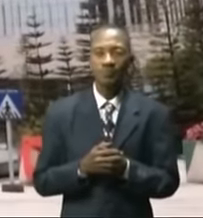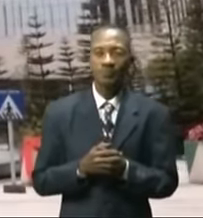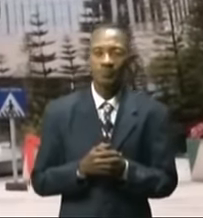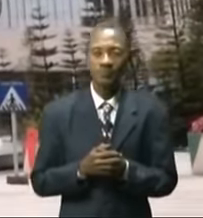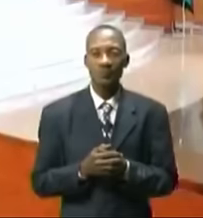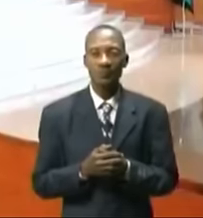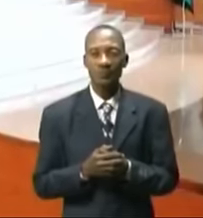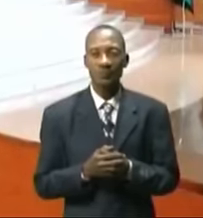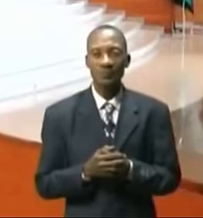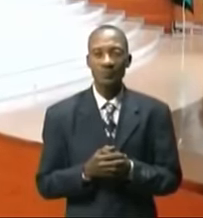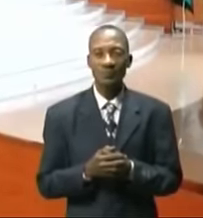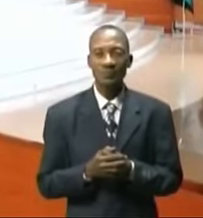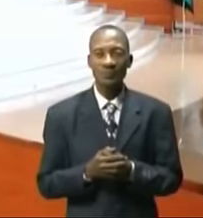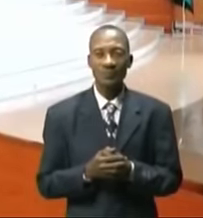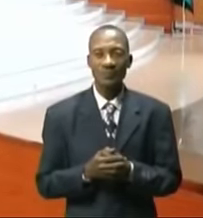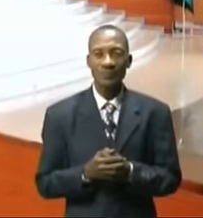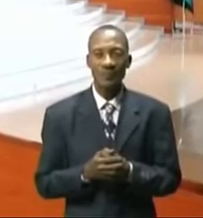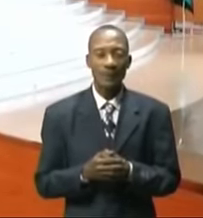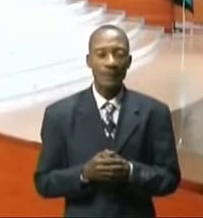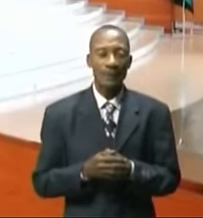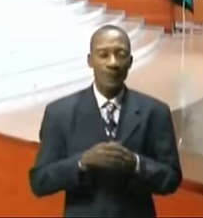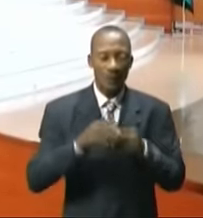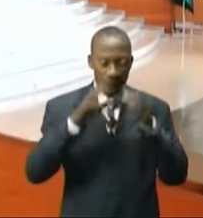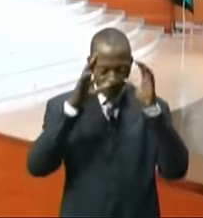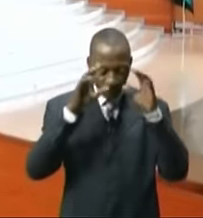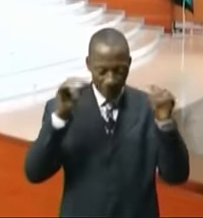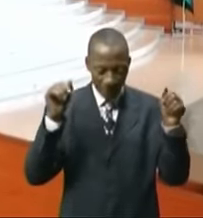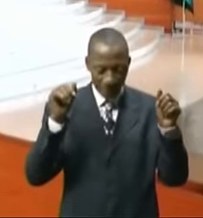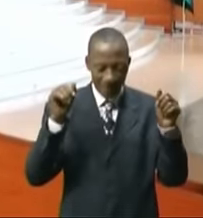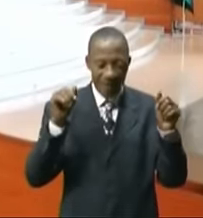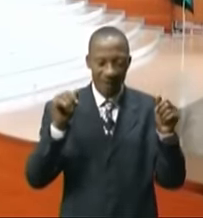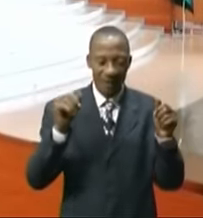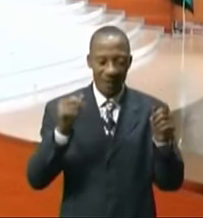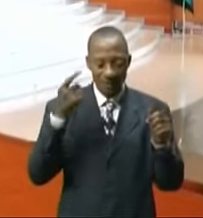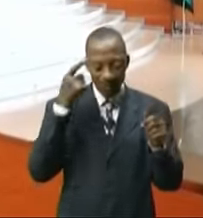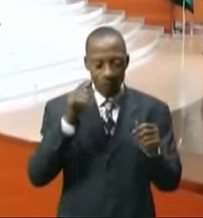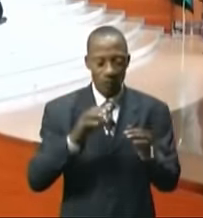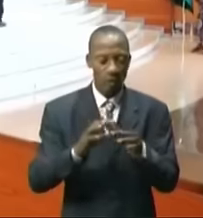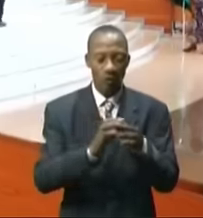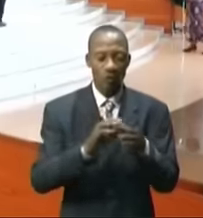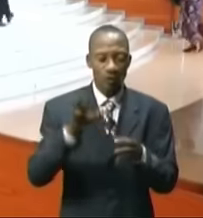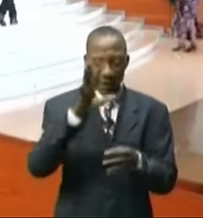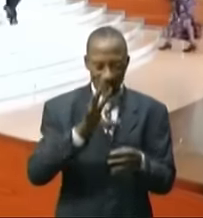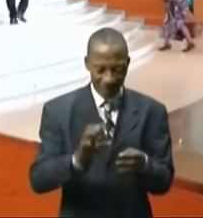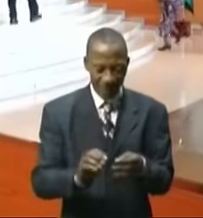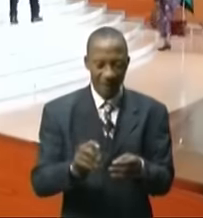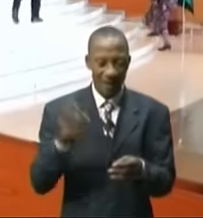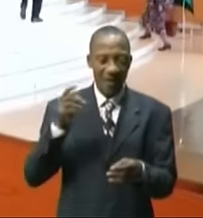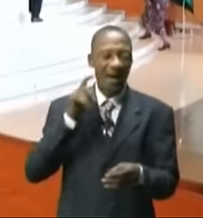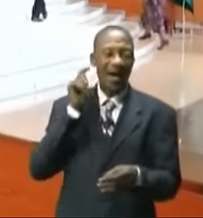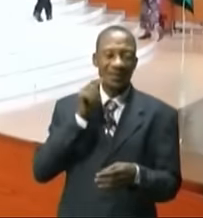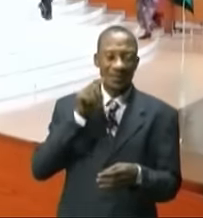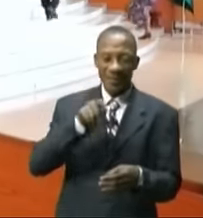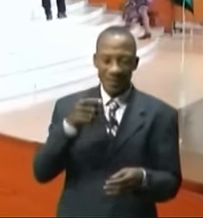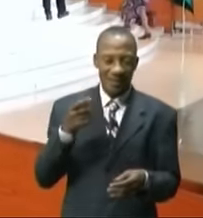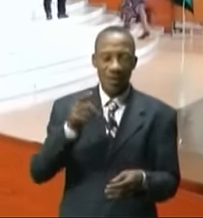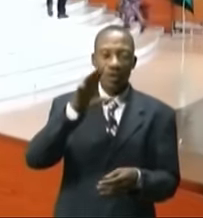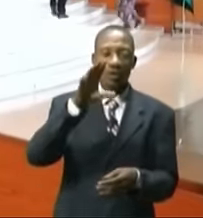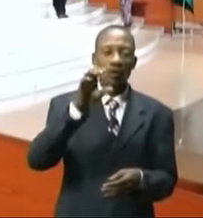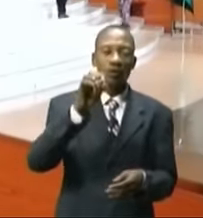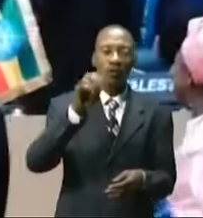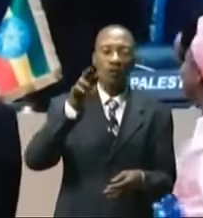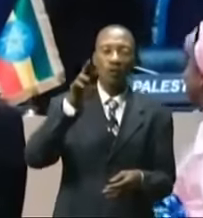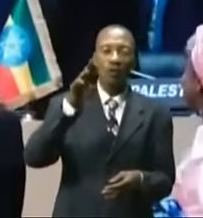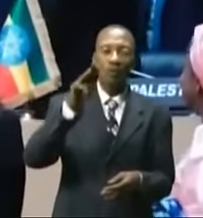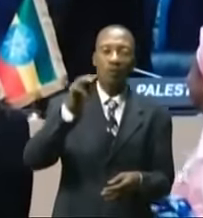Transfert d'autorité entre le président en exercice sortant de l'Union africaine, le Comorien Azali Assoumani, et le président entrant, le